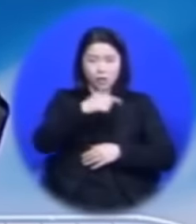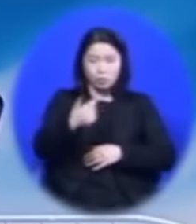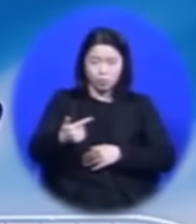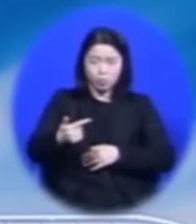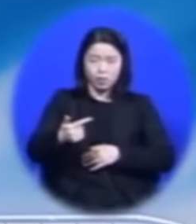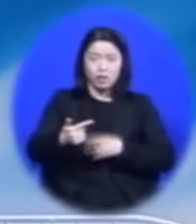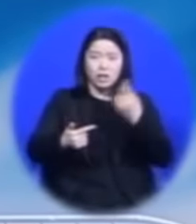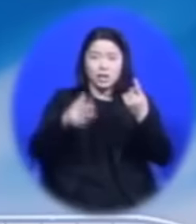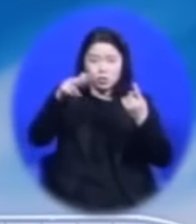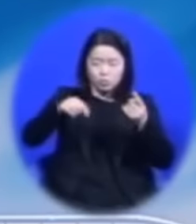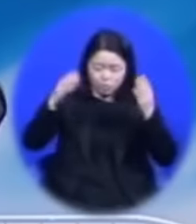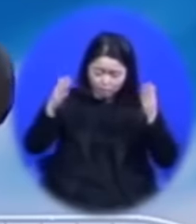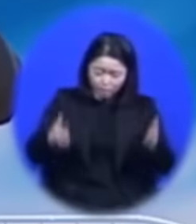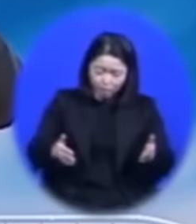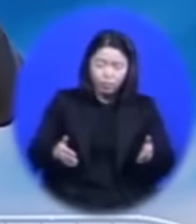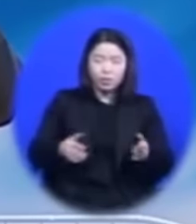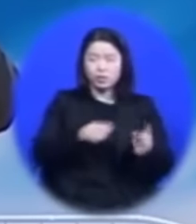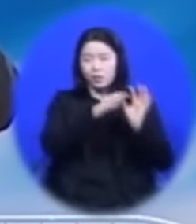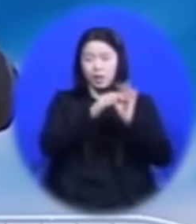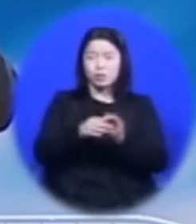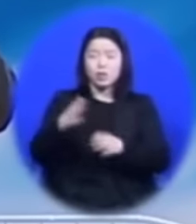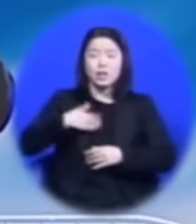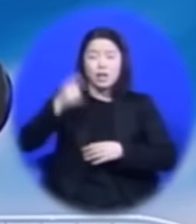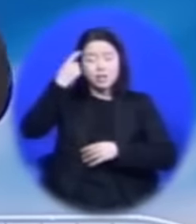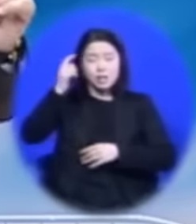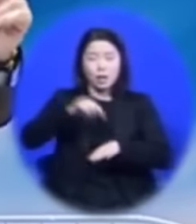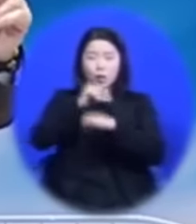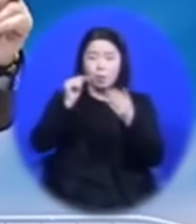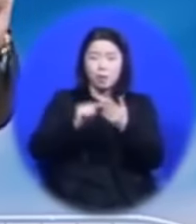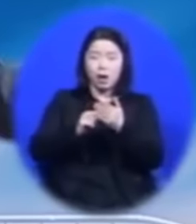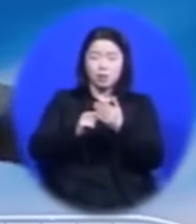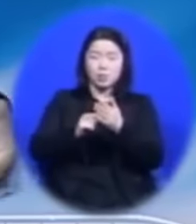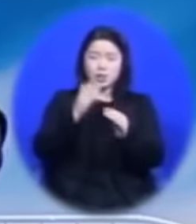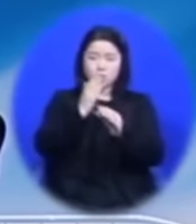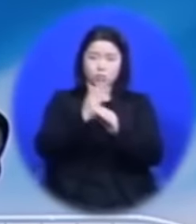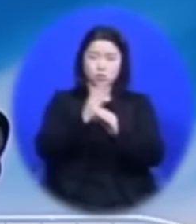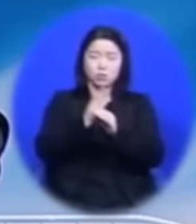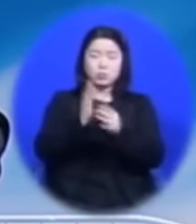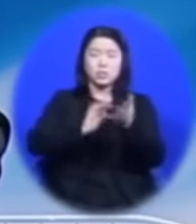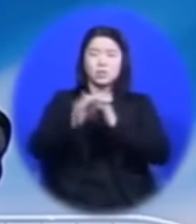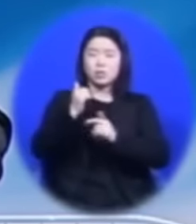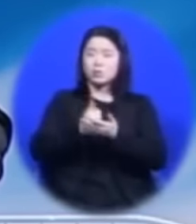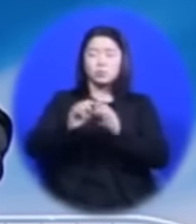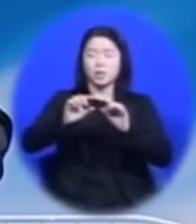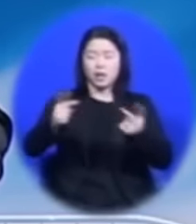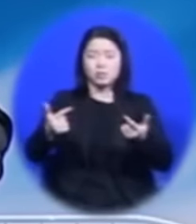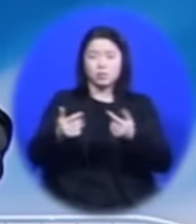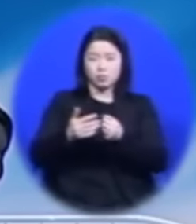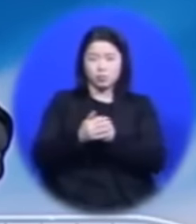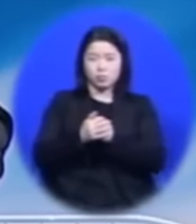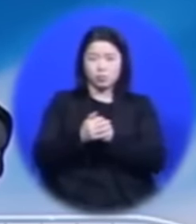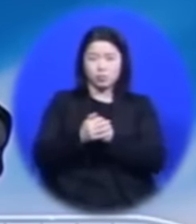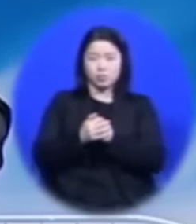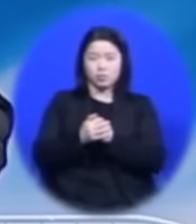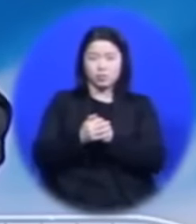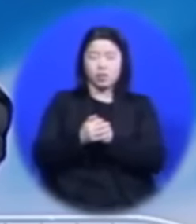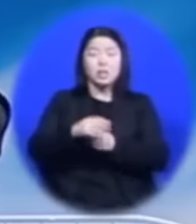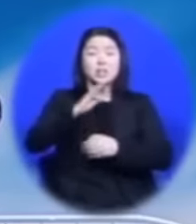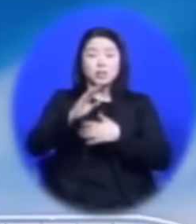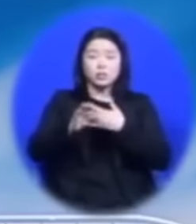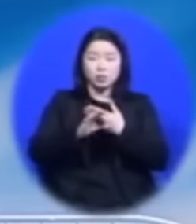주일 내내 내 생각과 마음의 주제는요, 예수님이 아니셨어요.